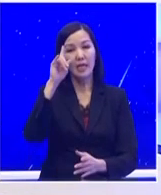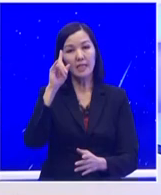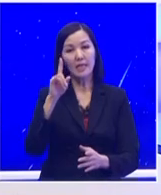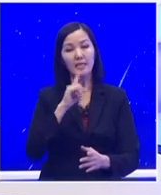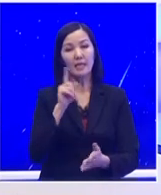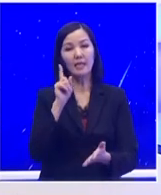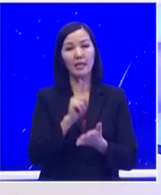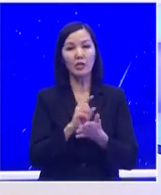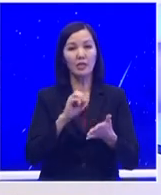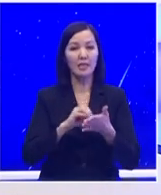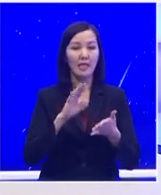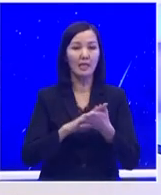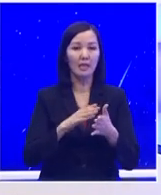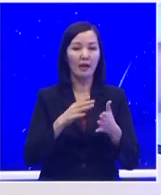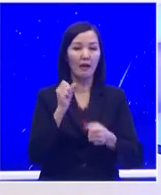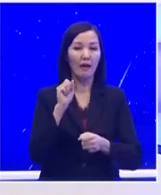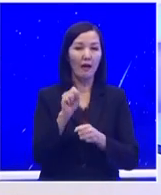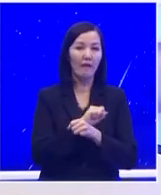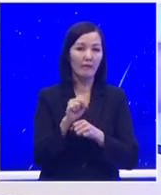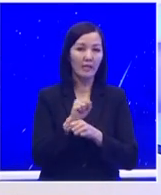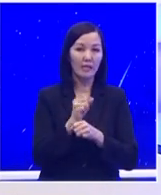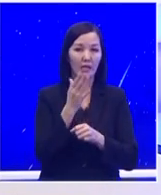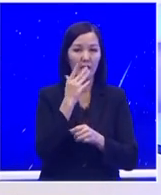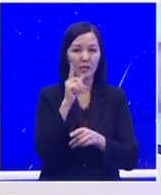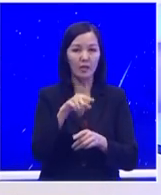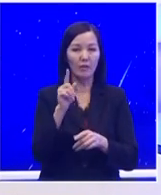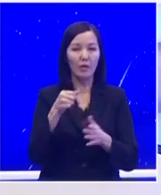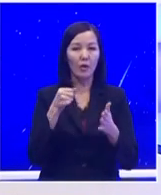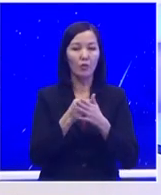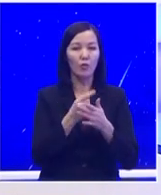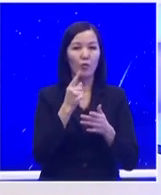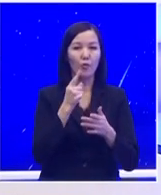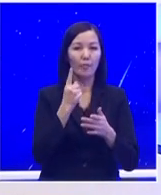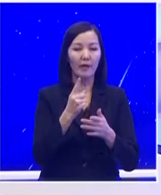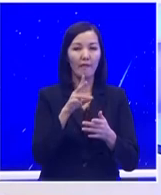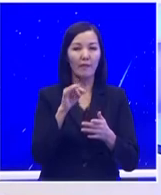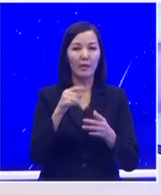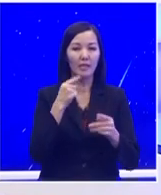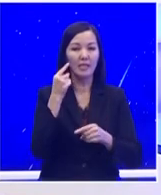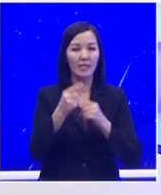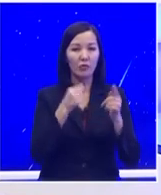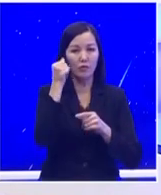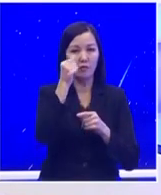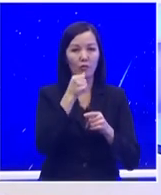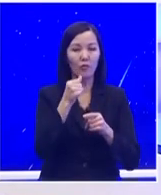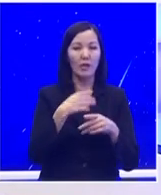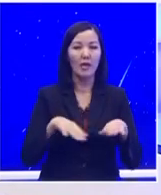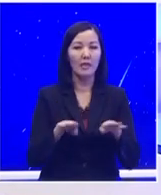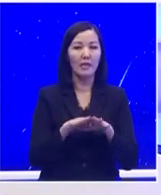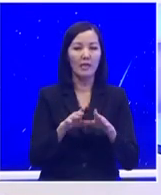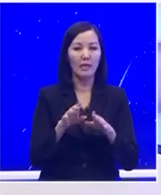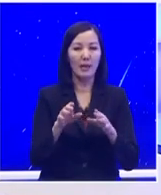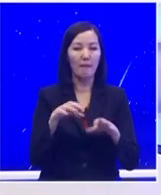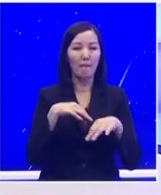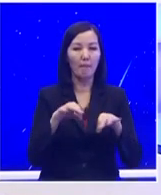Казахстанцы должны зарегистрировать автотранспорт с иностранными номерами до 1 марта следующего года. Такие машины должны